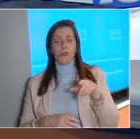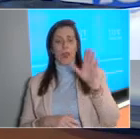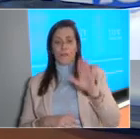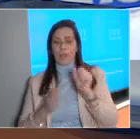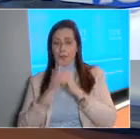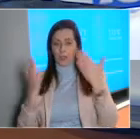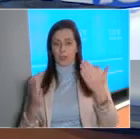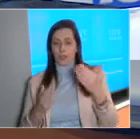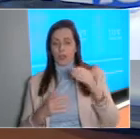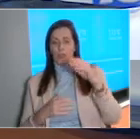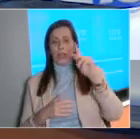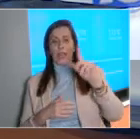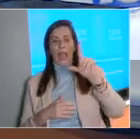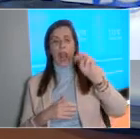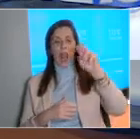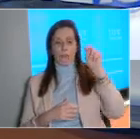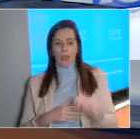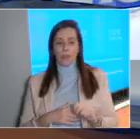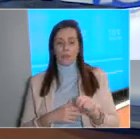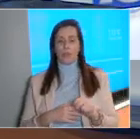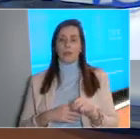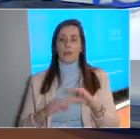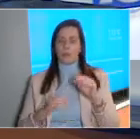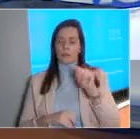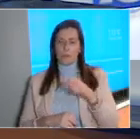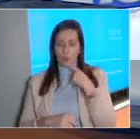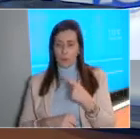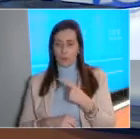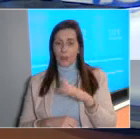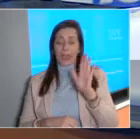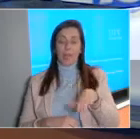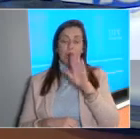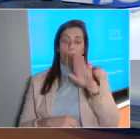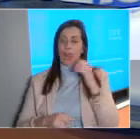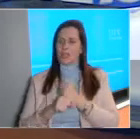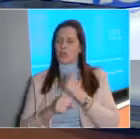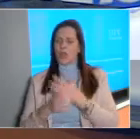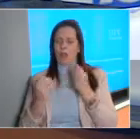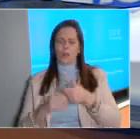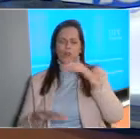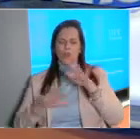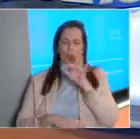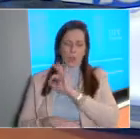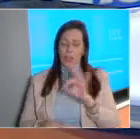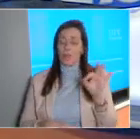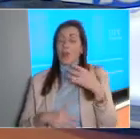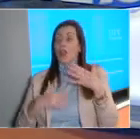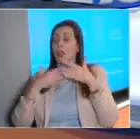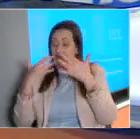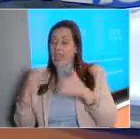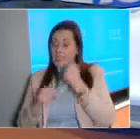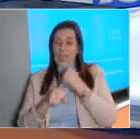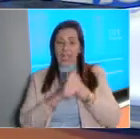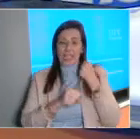וגם העיתונאי קלמן ליבסקינד, שבעצם באים ואומרים, גם אם נתניהו עשה פה הרבה, והוא ראש ממשלה מצוין וכו' וכו'